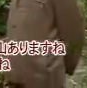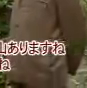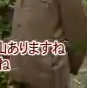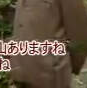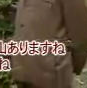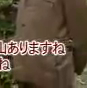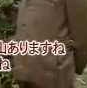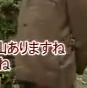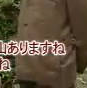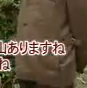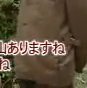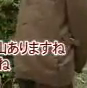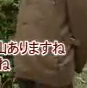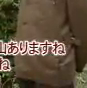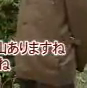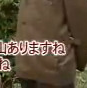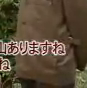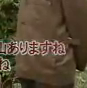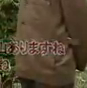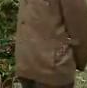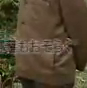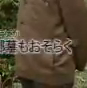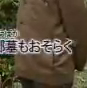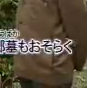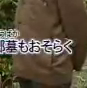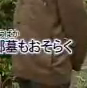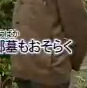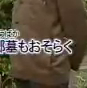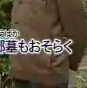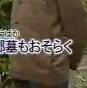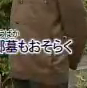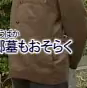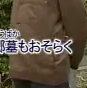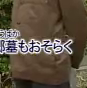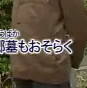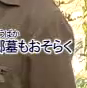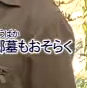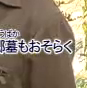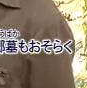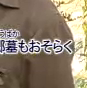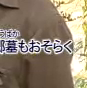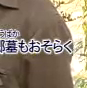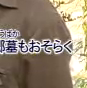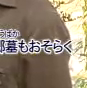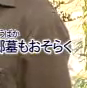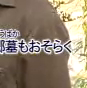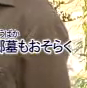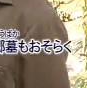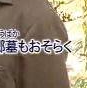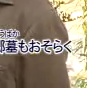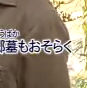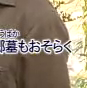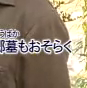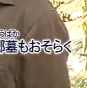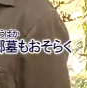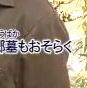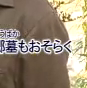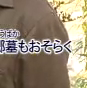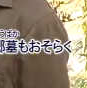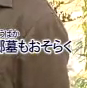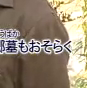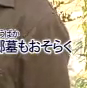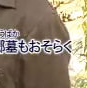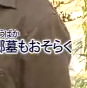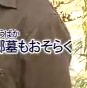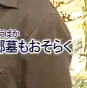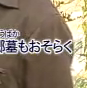ね、年季が入ってる感じがしますね。 で、まあ、この塔があることによってね、 この越山郷墓もおそら